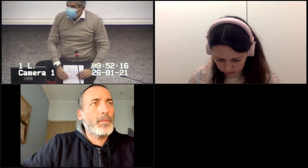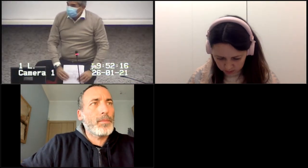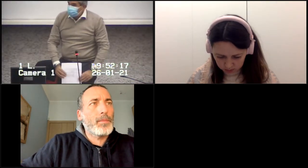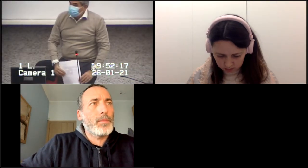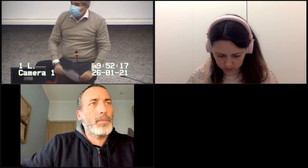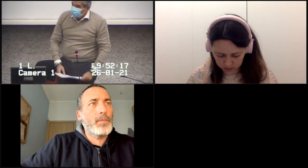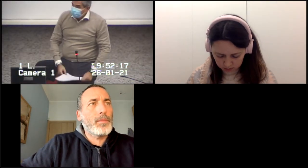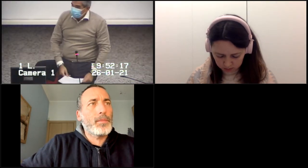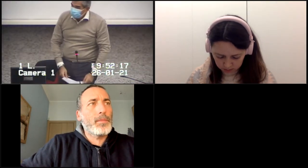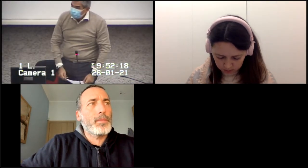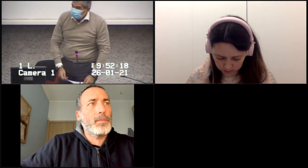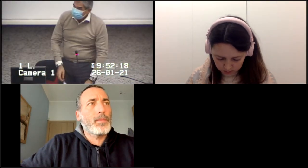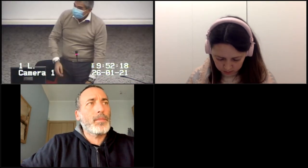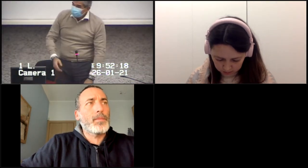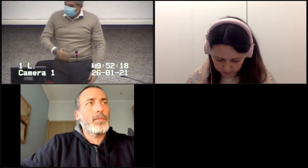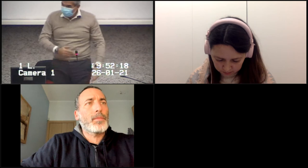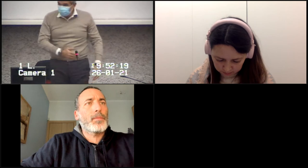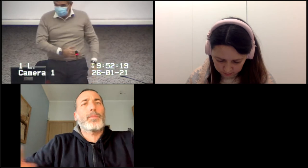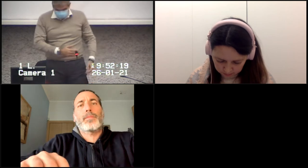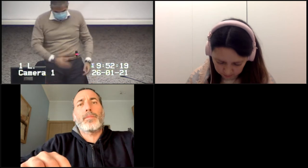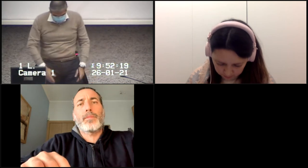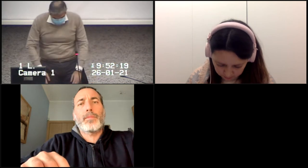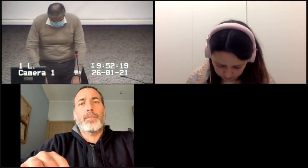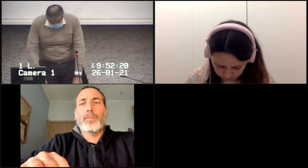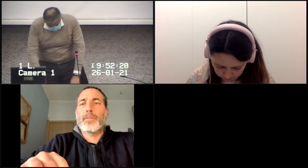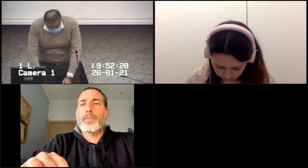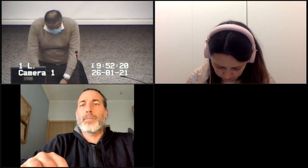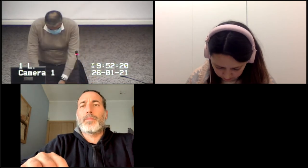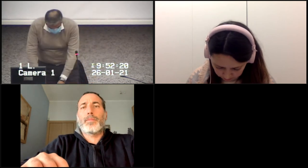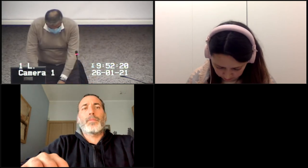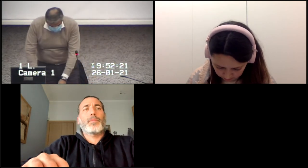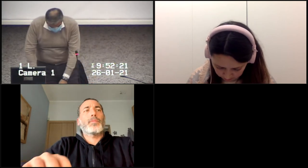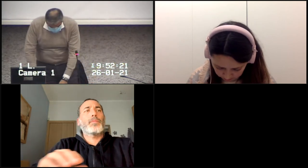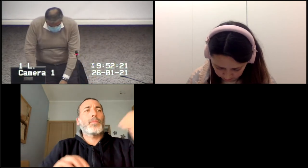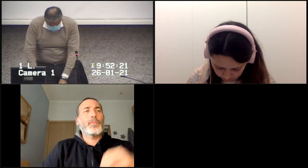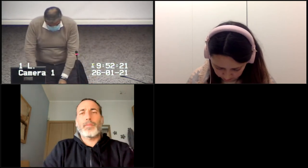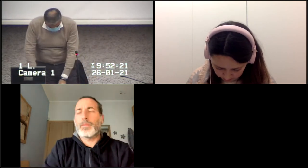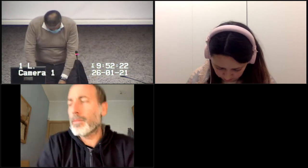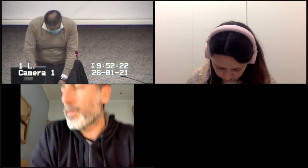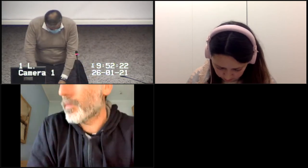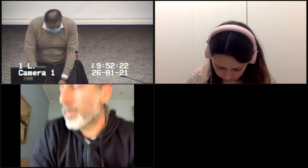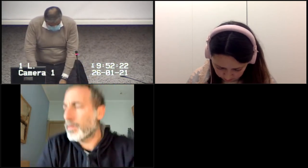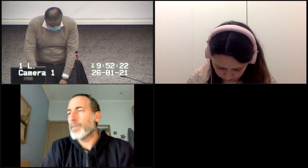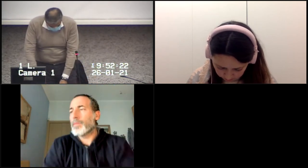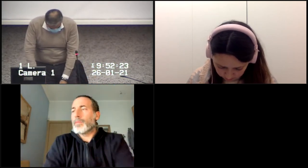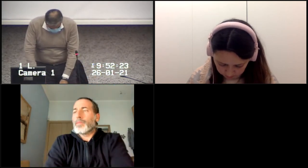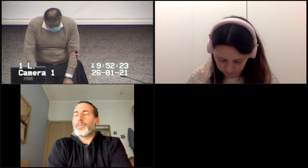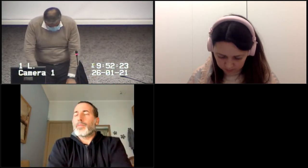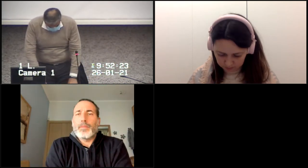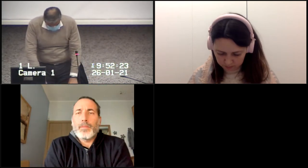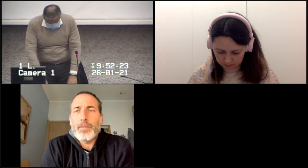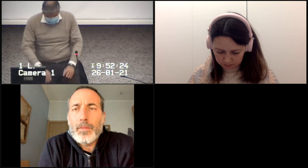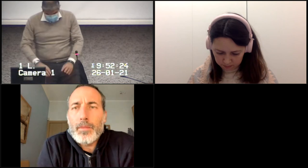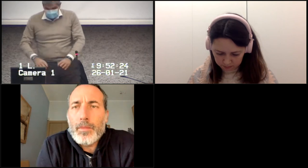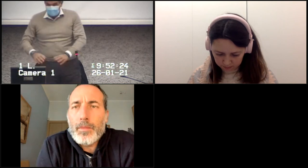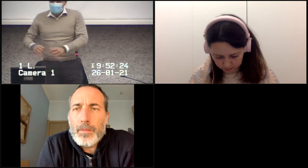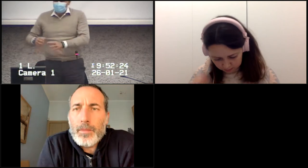Questa sì è una delibera politica. Le precedenti erano delibere in senso sostanziale tecniche,